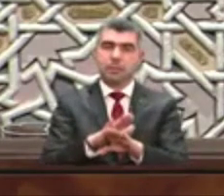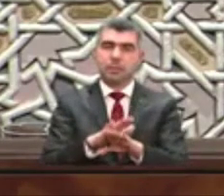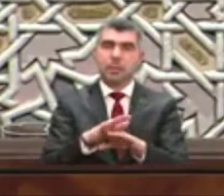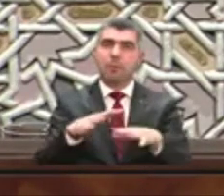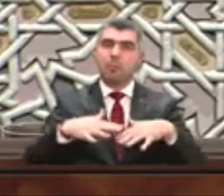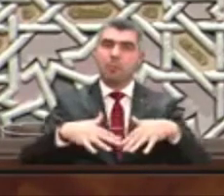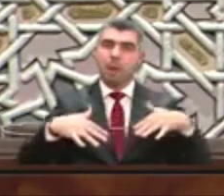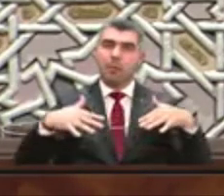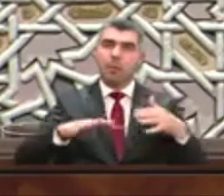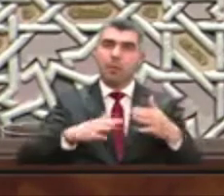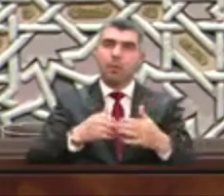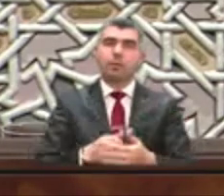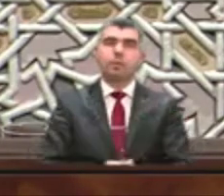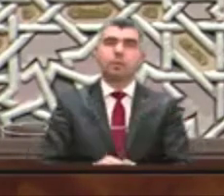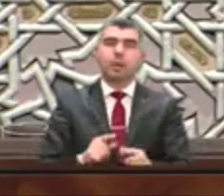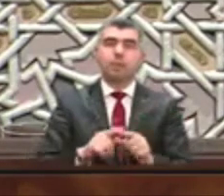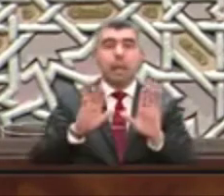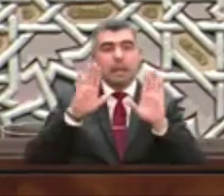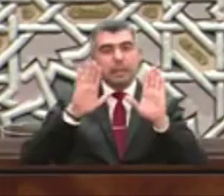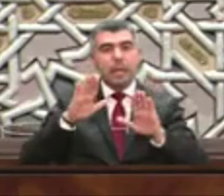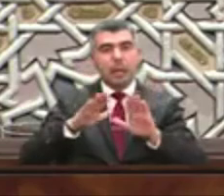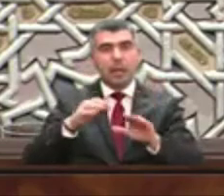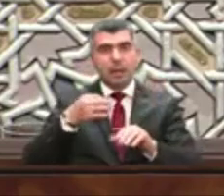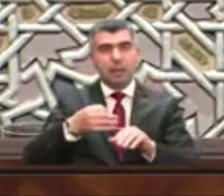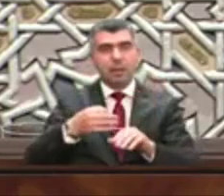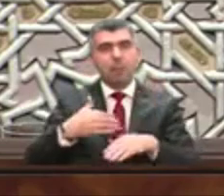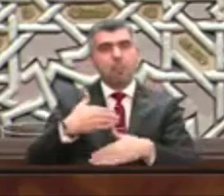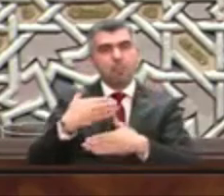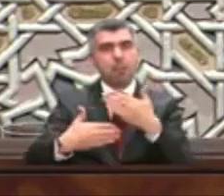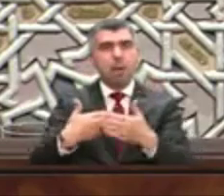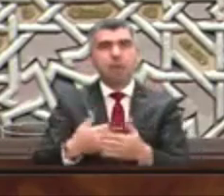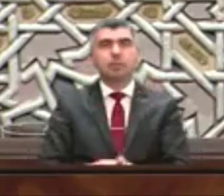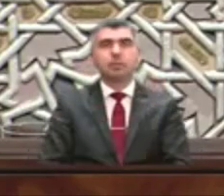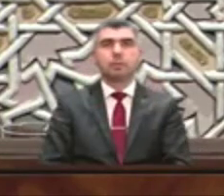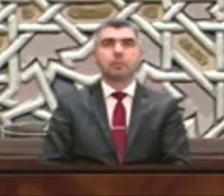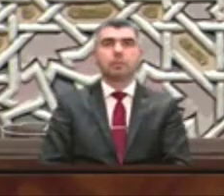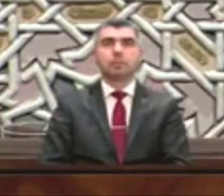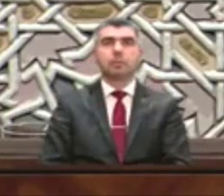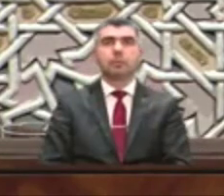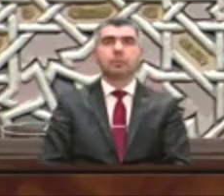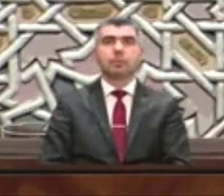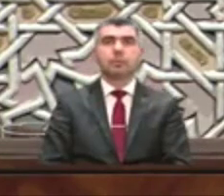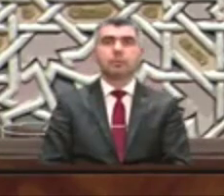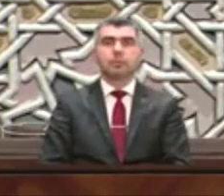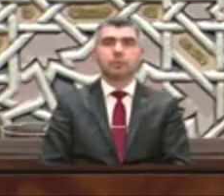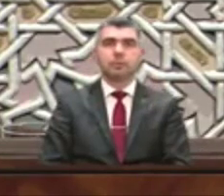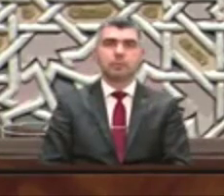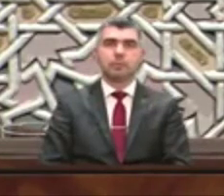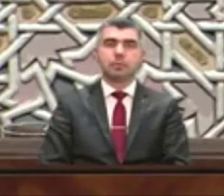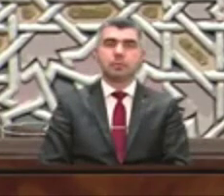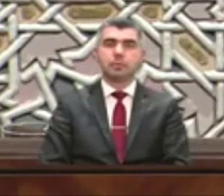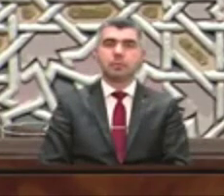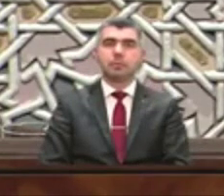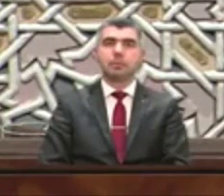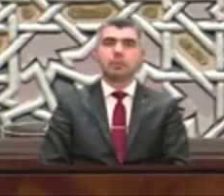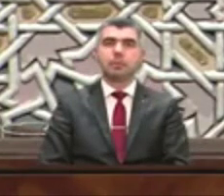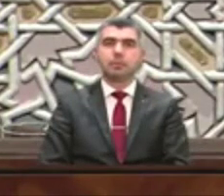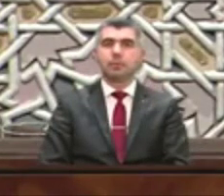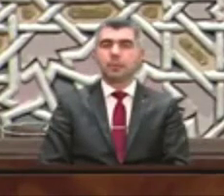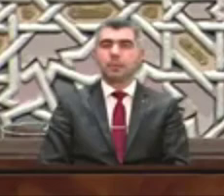غادي نرفعوا الجلسه للصلاه مباشره من بعد السؤال، شفتهم كيغادروا ماشي دابا. اذا